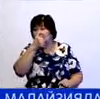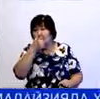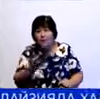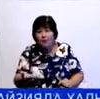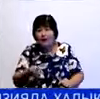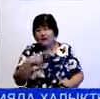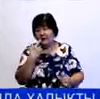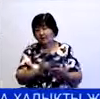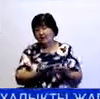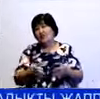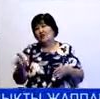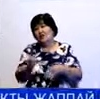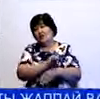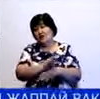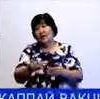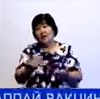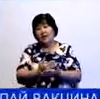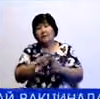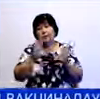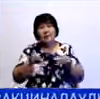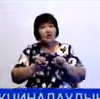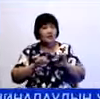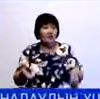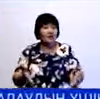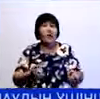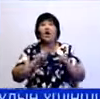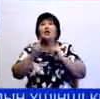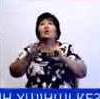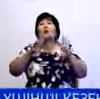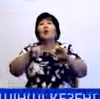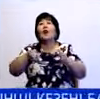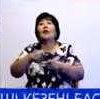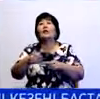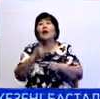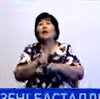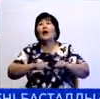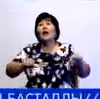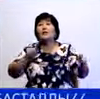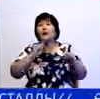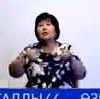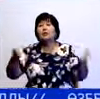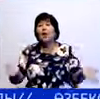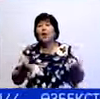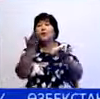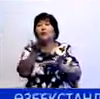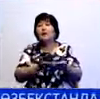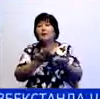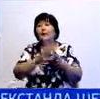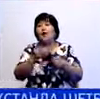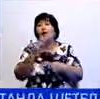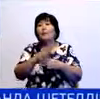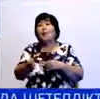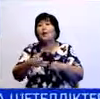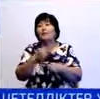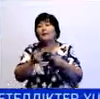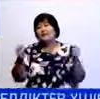сияқты жалған ақпараттар кеңінен тарап тұр. Жиында қорытындылаған қала әкімі аппарат мәжілісінде көтерілген мәселелер бойынша бөлім